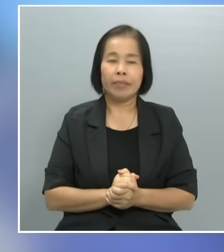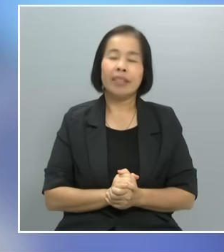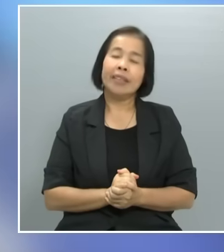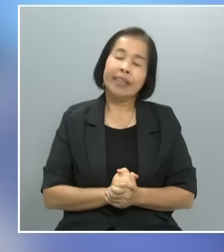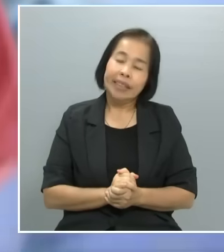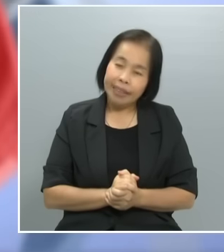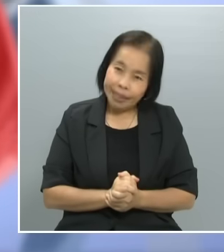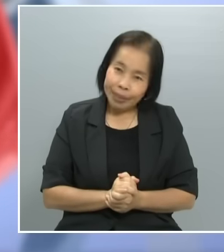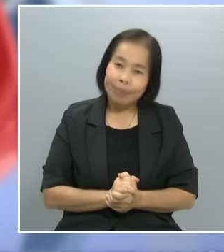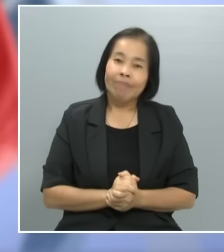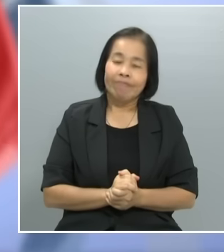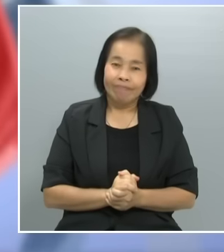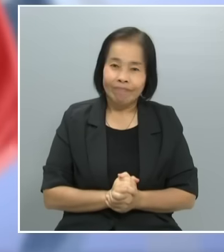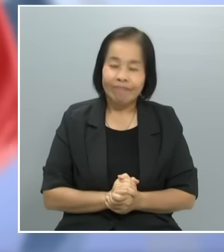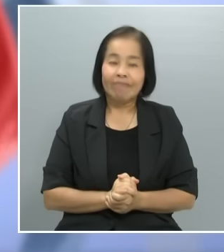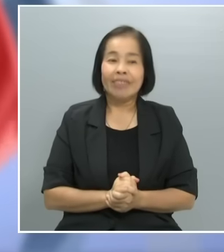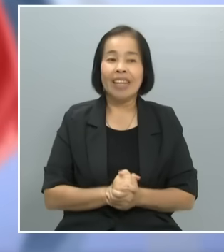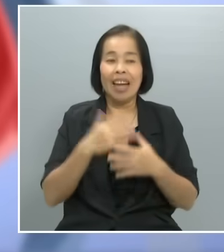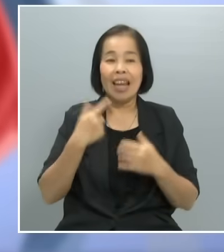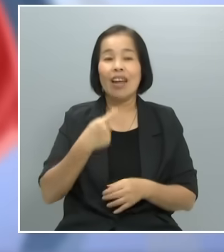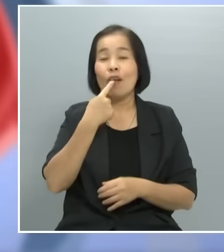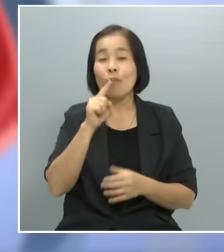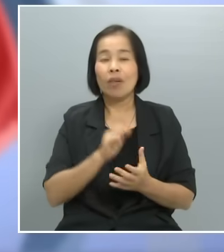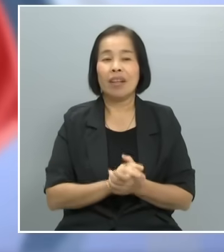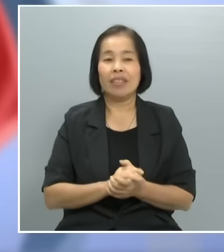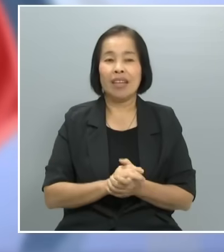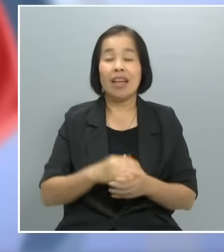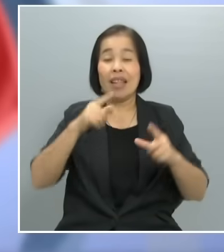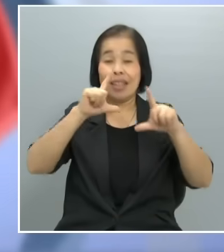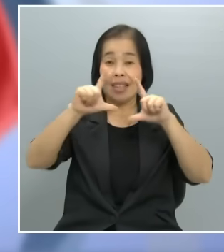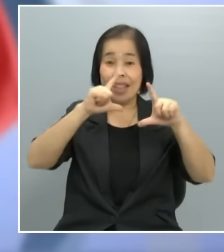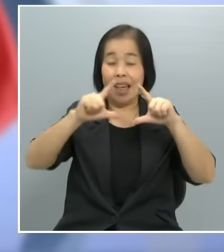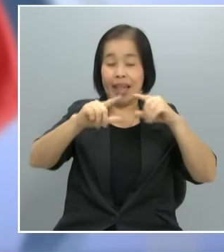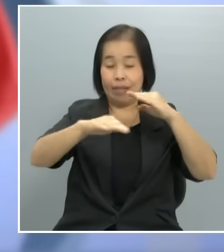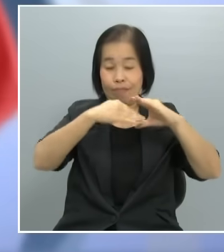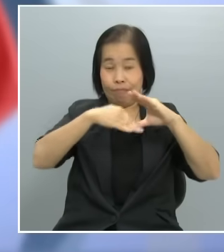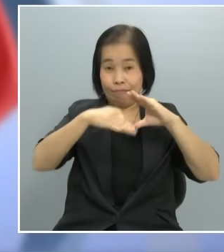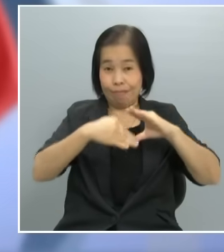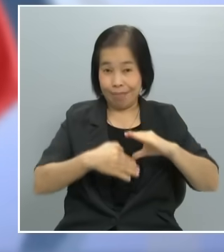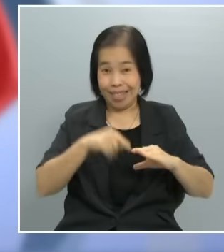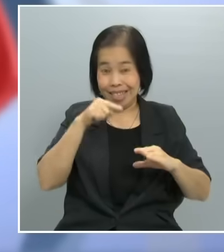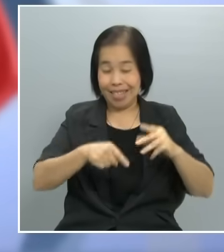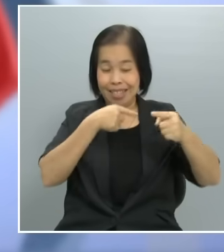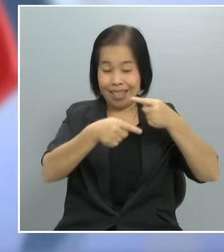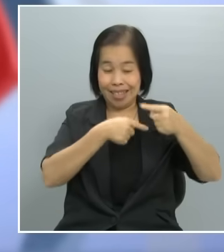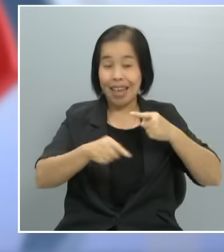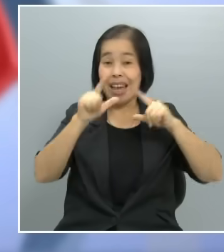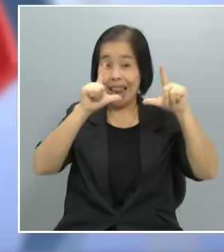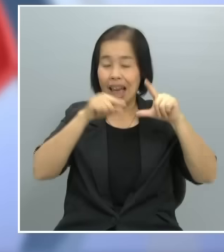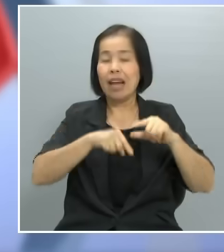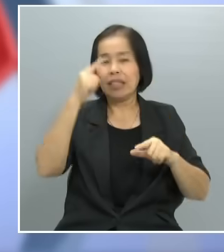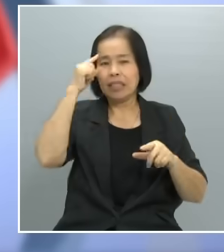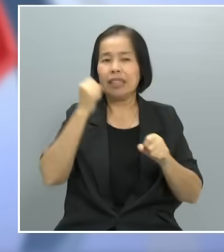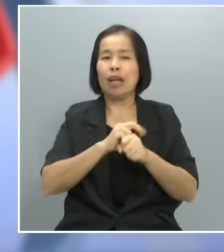ค่ะแต่เขาบอกด้วยนะคะบอกว่าแชทไลน์ที่เราดูเมื่อกี้นี้ค่ะที่ในโหนกระแสเขาบอกว่าน่าจะไปทำโฟโ